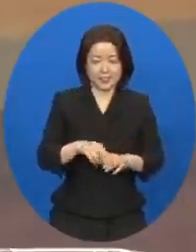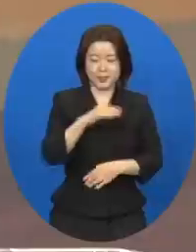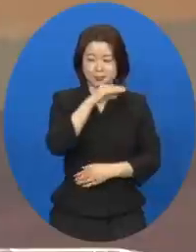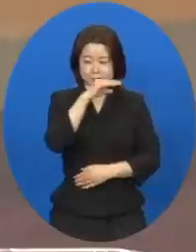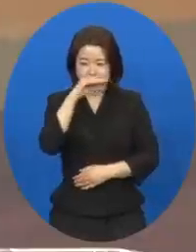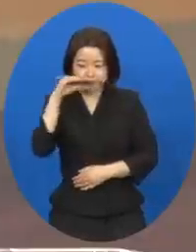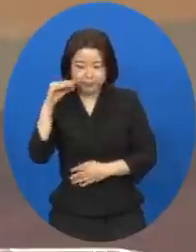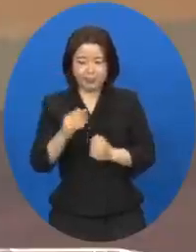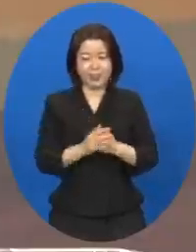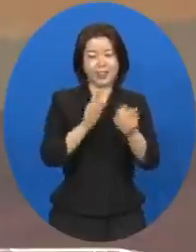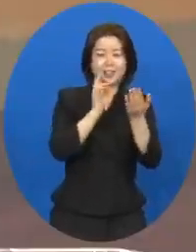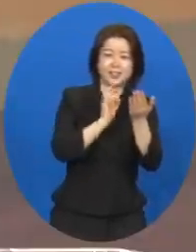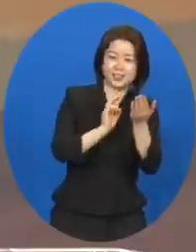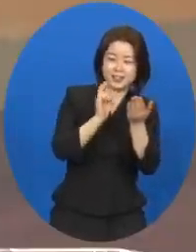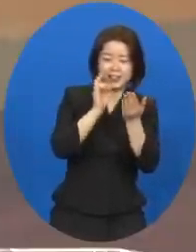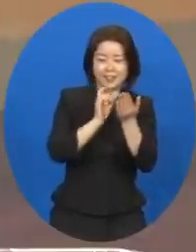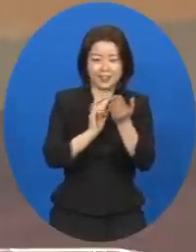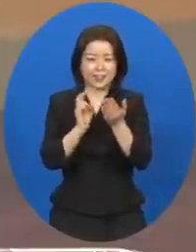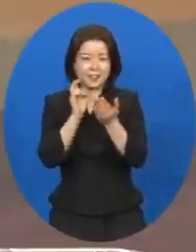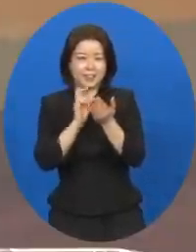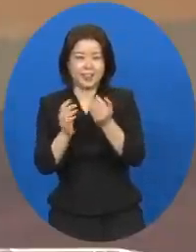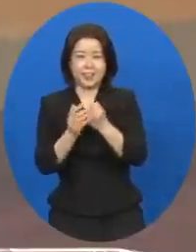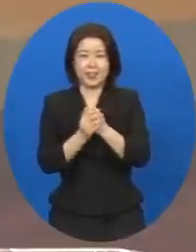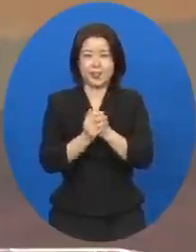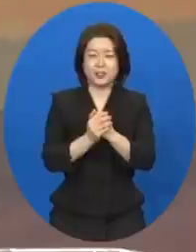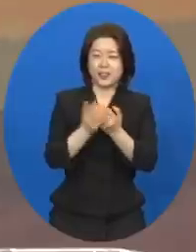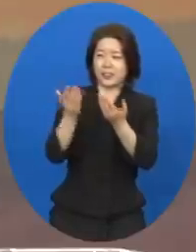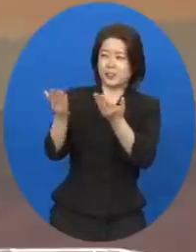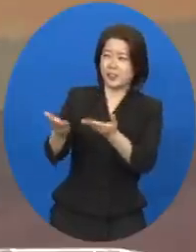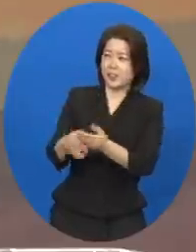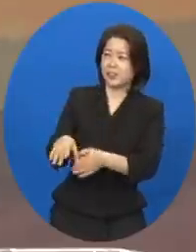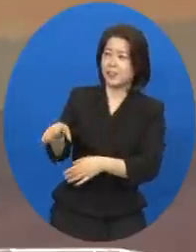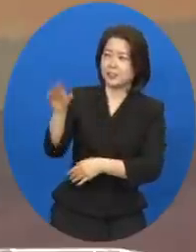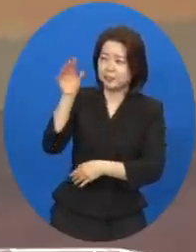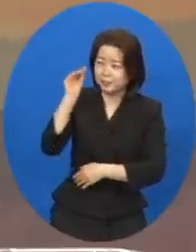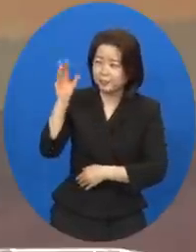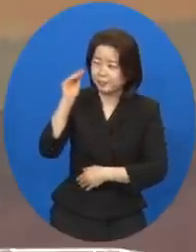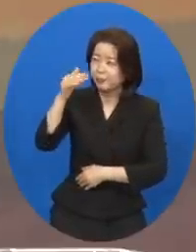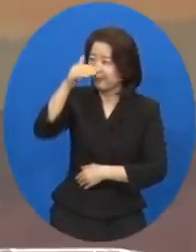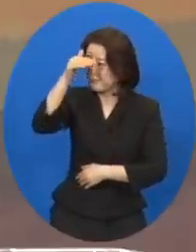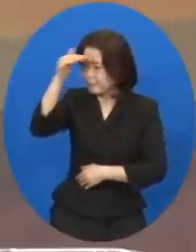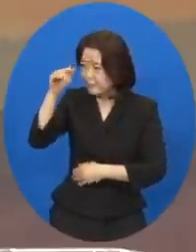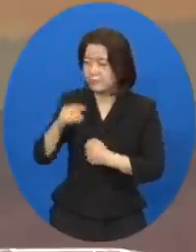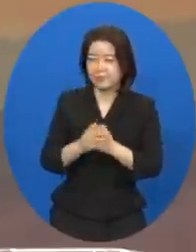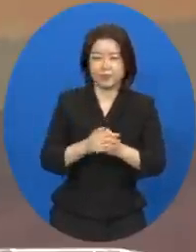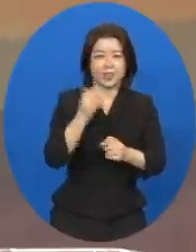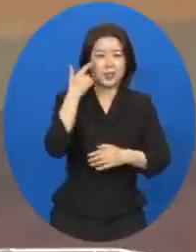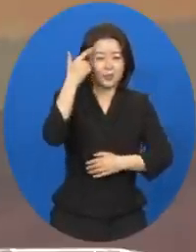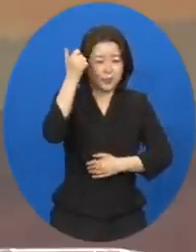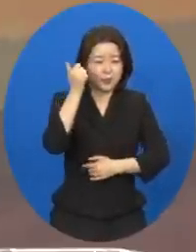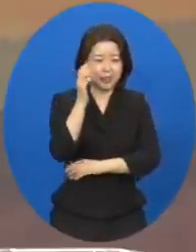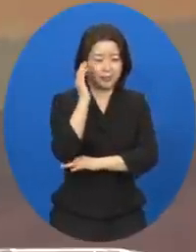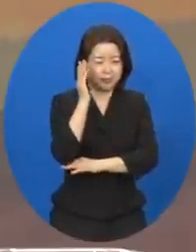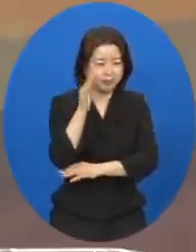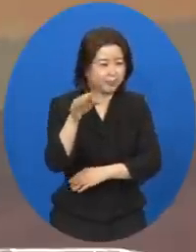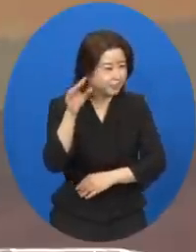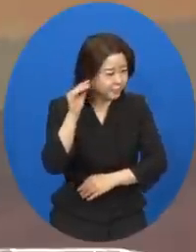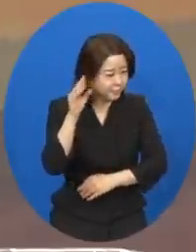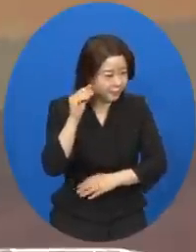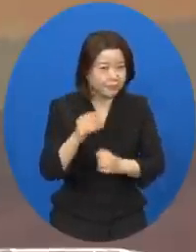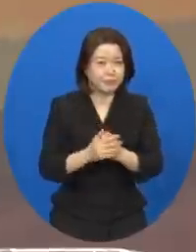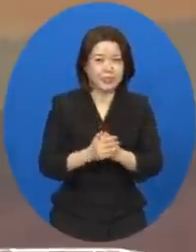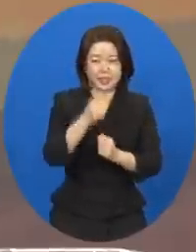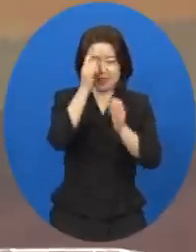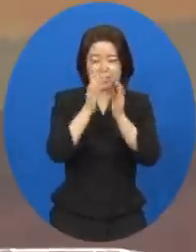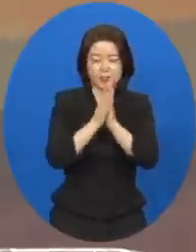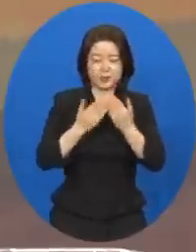가만히 앉아서 그냥 찬송하기도 하고 또 찬양대 찬양을 듣기도 하고 목사님의 설교를 듣기도 하고 기도도 그냥